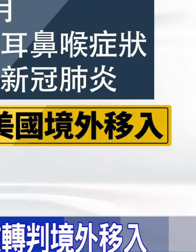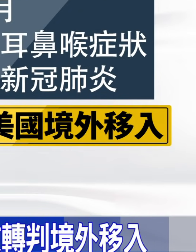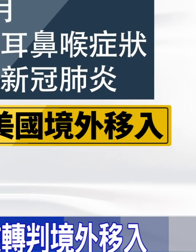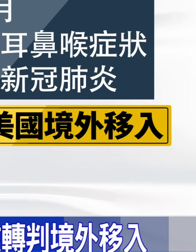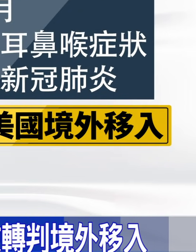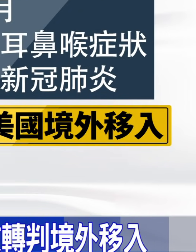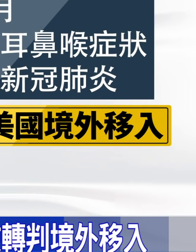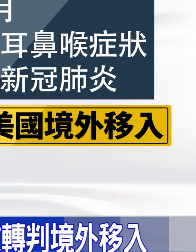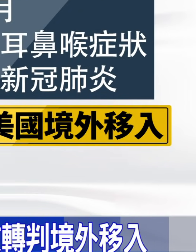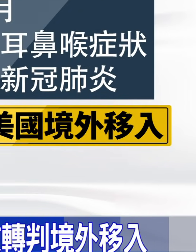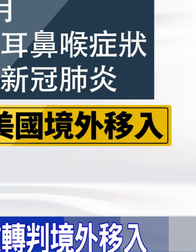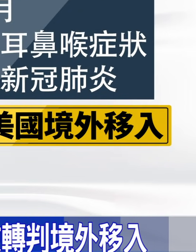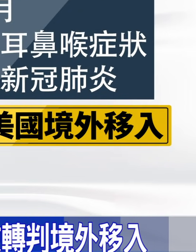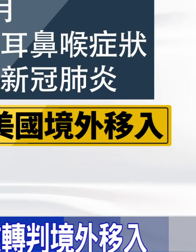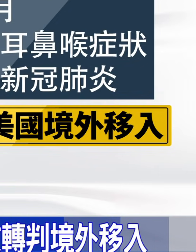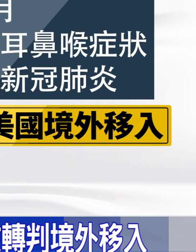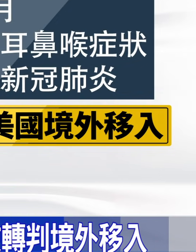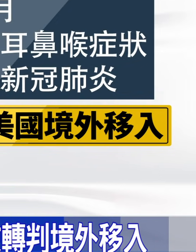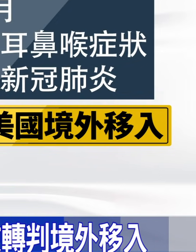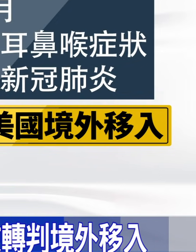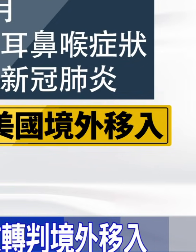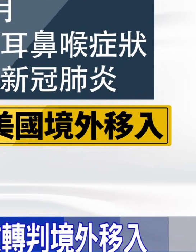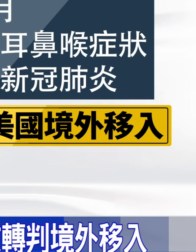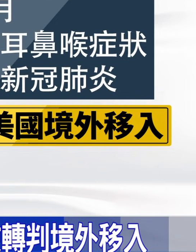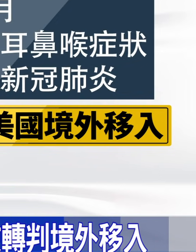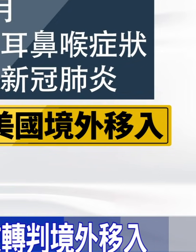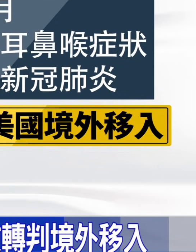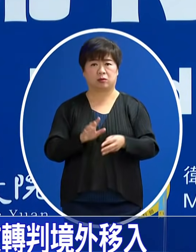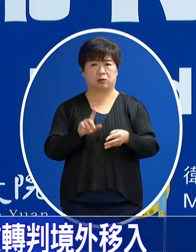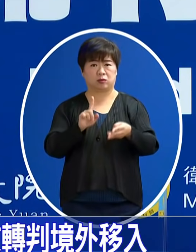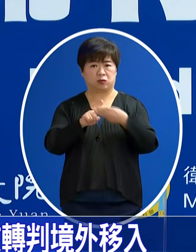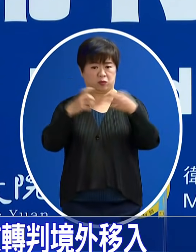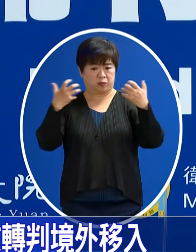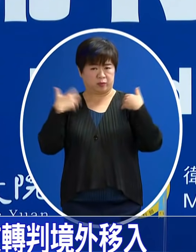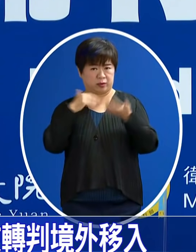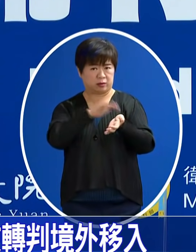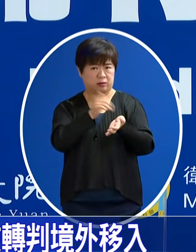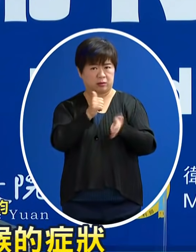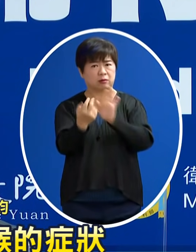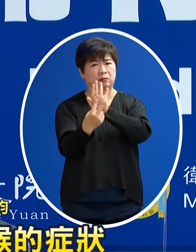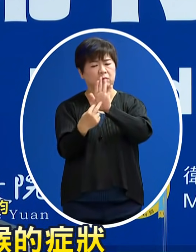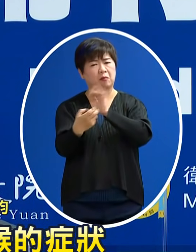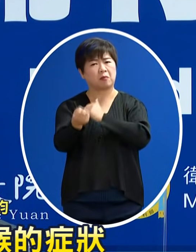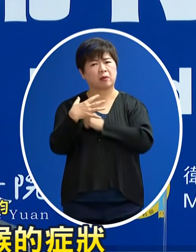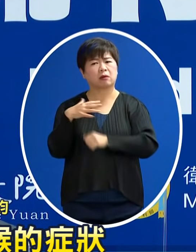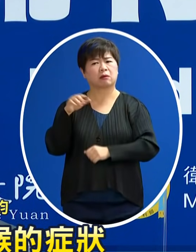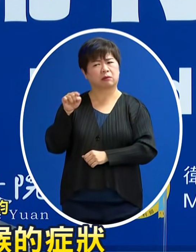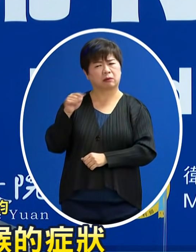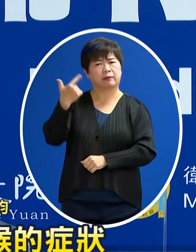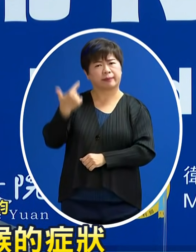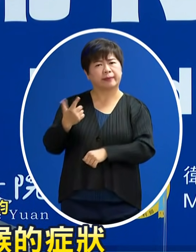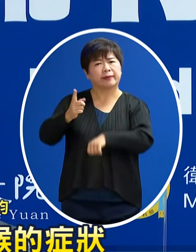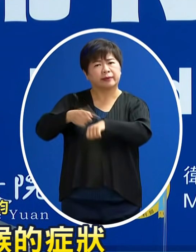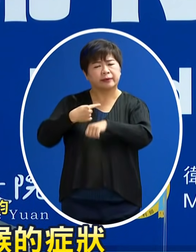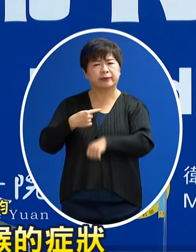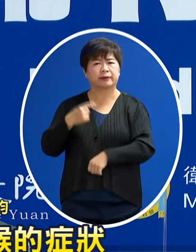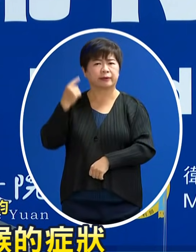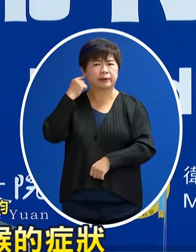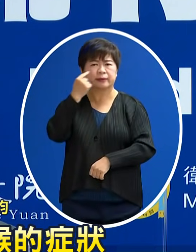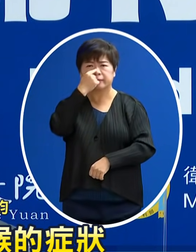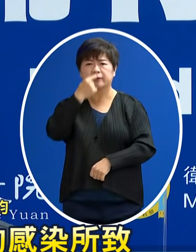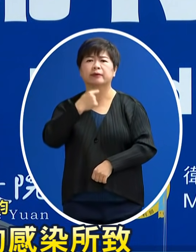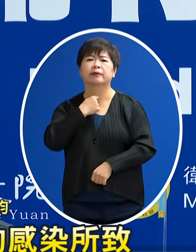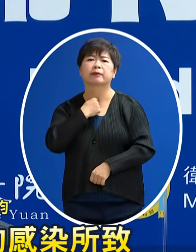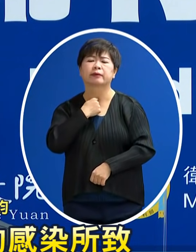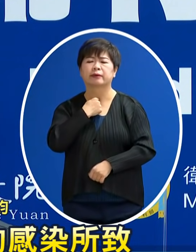状，因此指挥中心将他改判为美国境外移入个案。 认为说是慢性的这些这个耳鼻喉的症